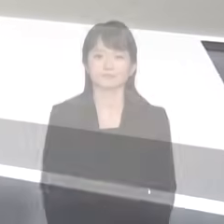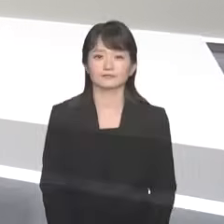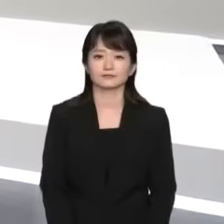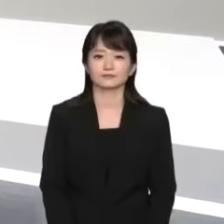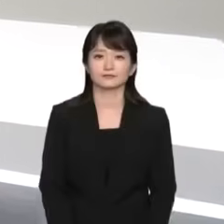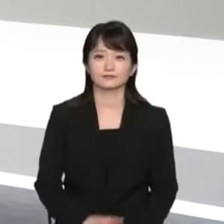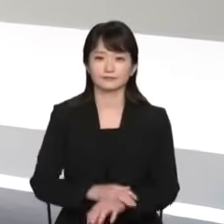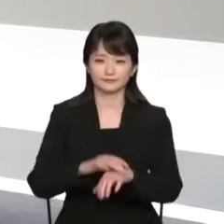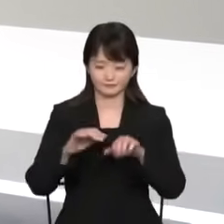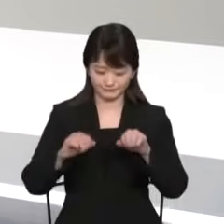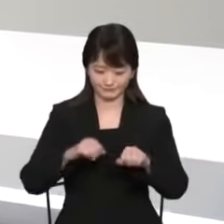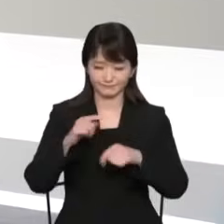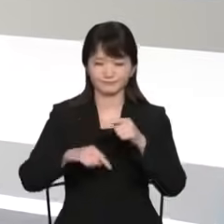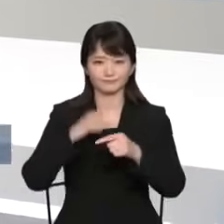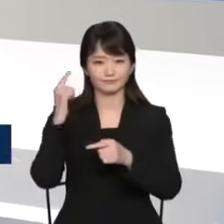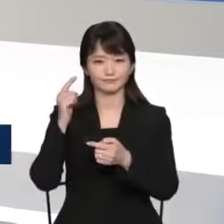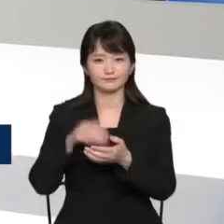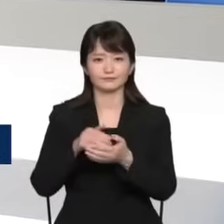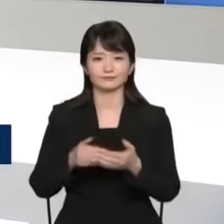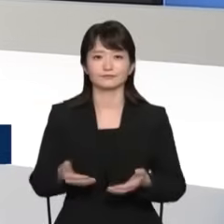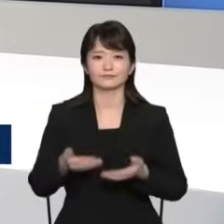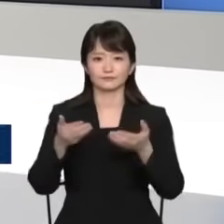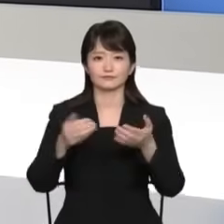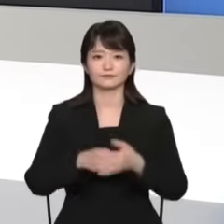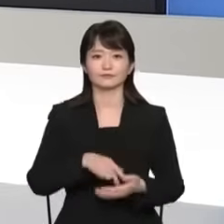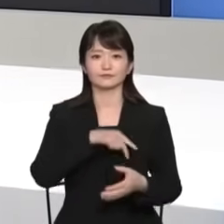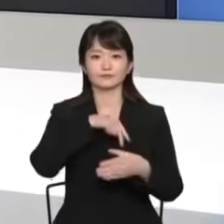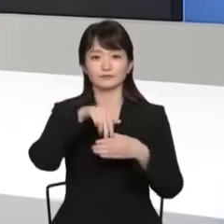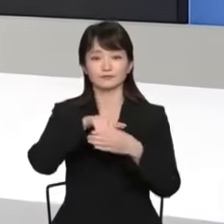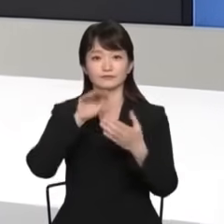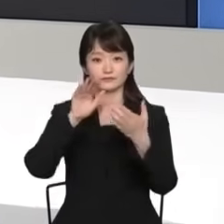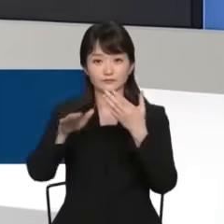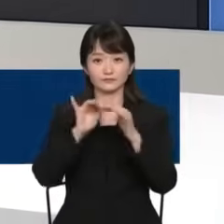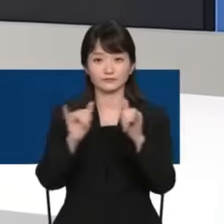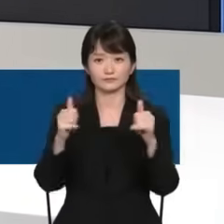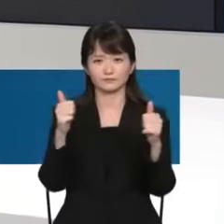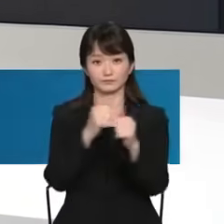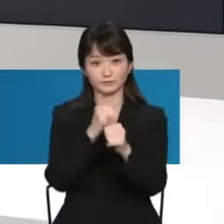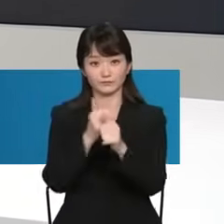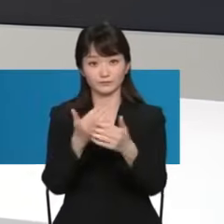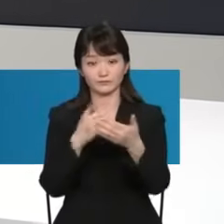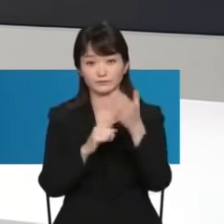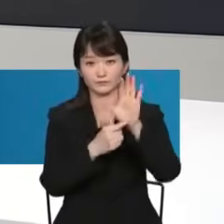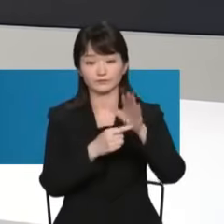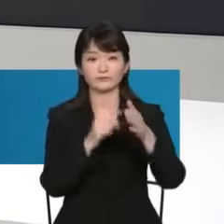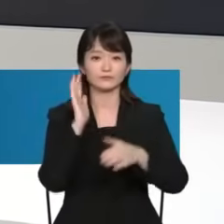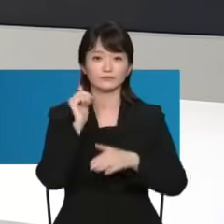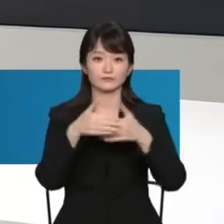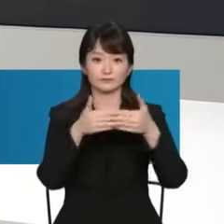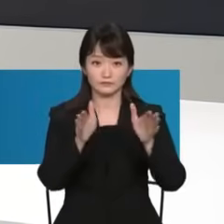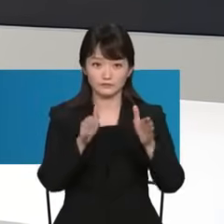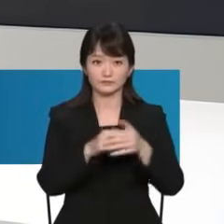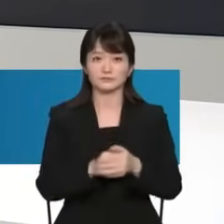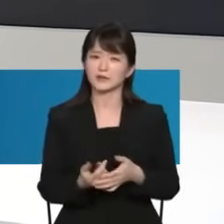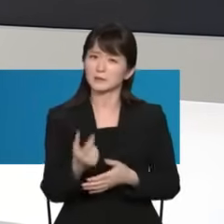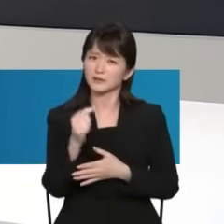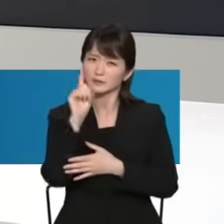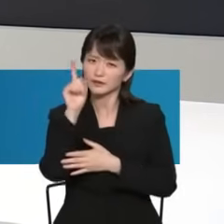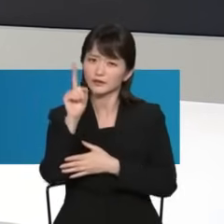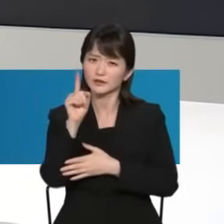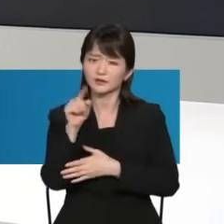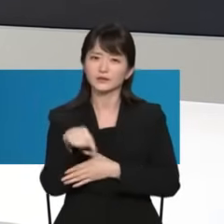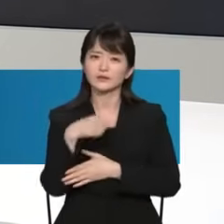뉴스룸을 시작하겠습니다. 총선 직후 인적 쇄신을 예고했던 대통령실이 이르면 내일 후임 비서실장을 발표할